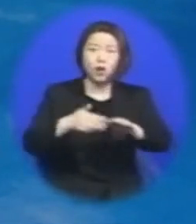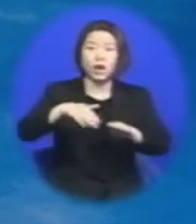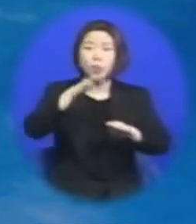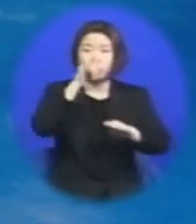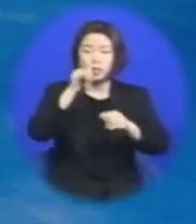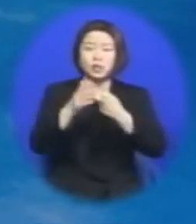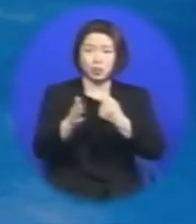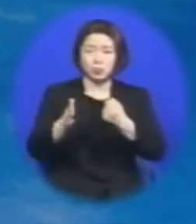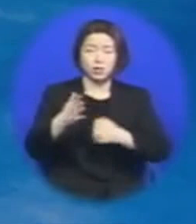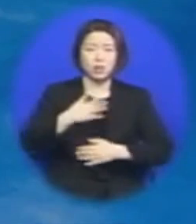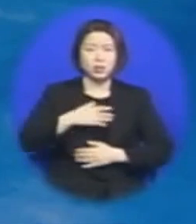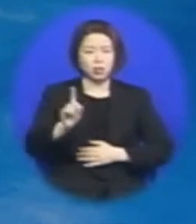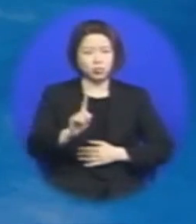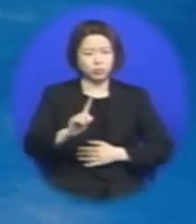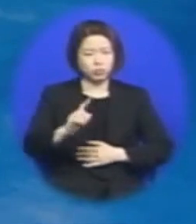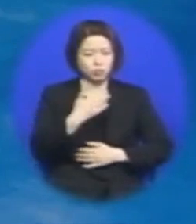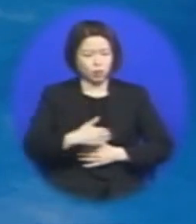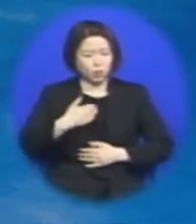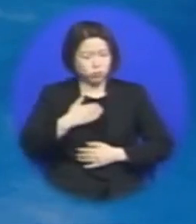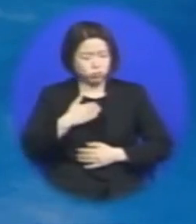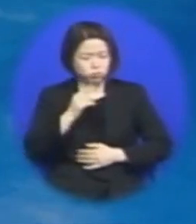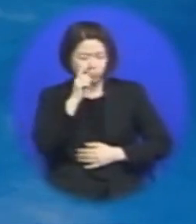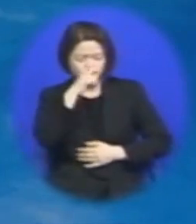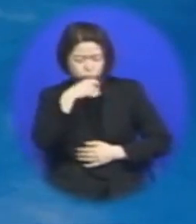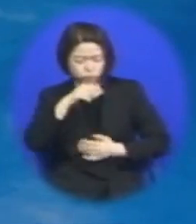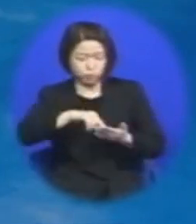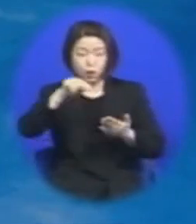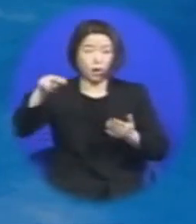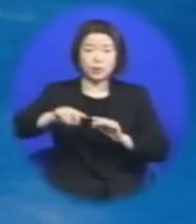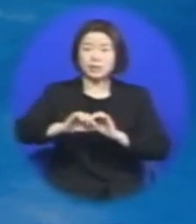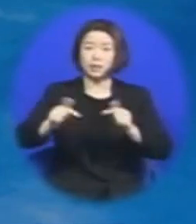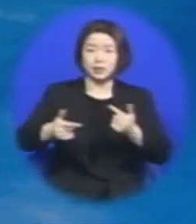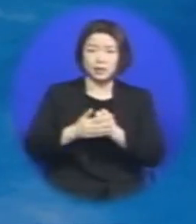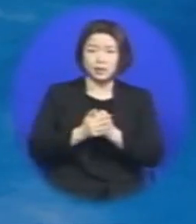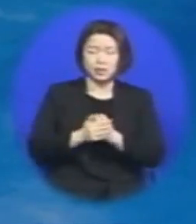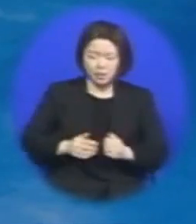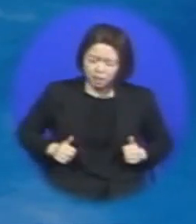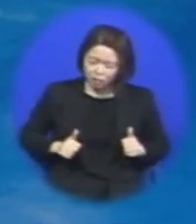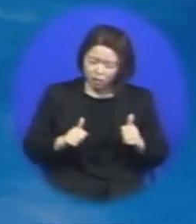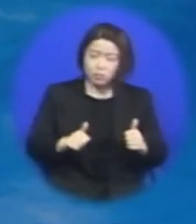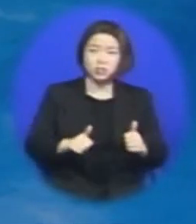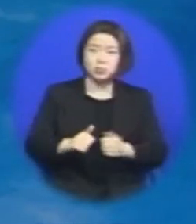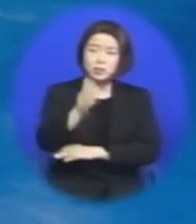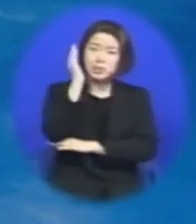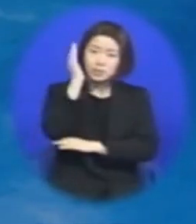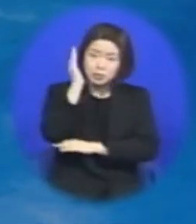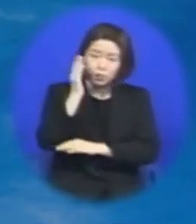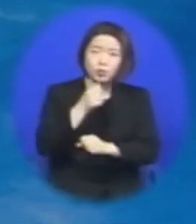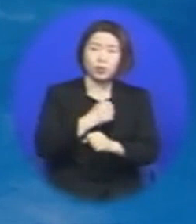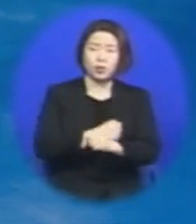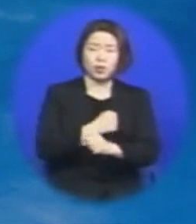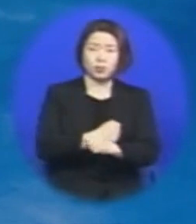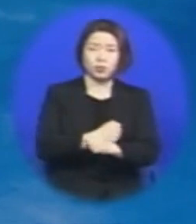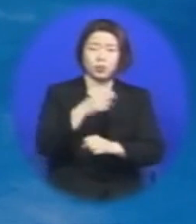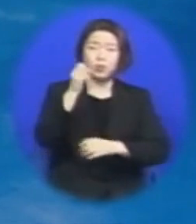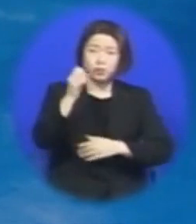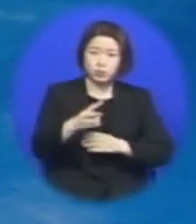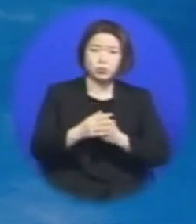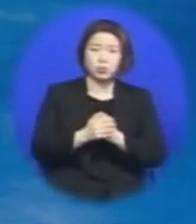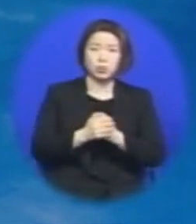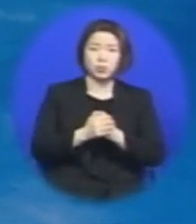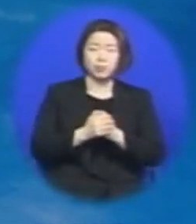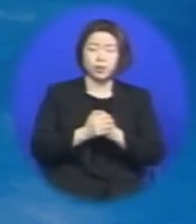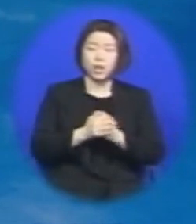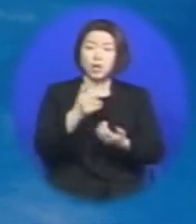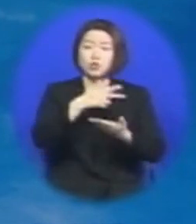방탕한 삶을 살지 않습니다 열심히 설교를 하고 그리고